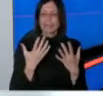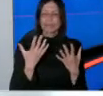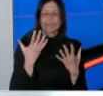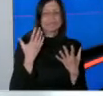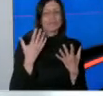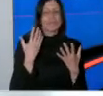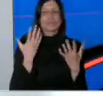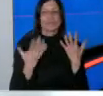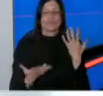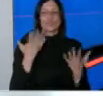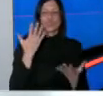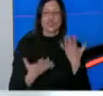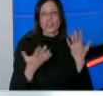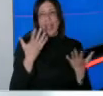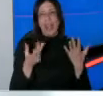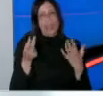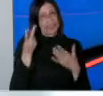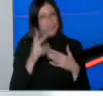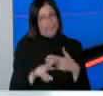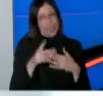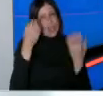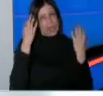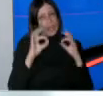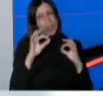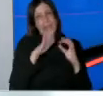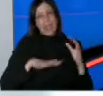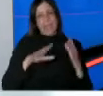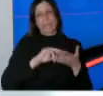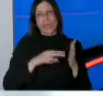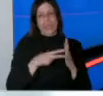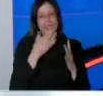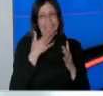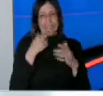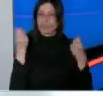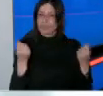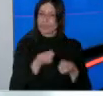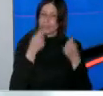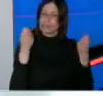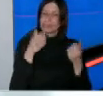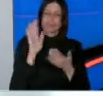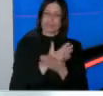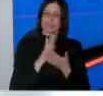שזה מטורף, מת. לכבודו, במערכת הפוליטית הישראלית ובקמפיין,